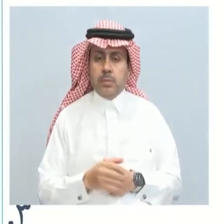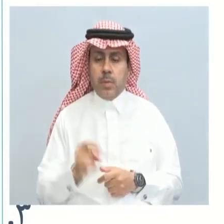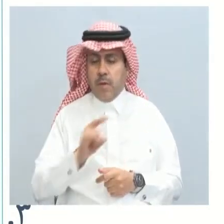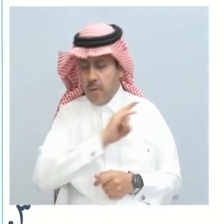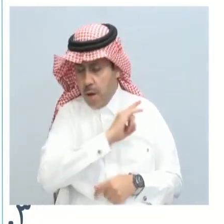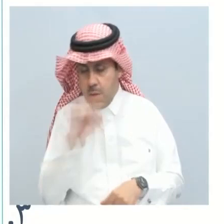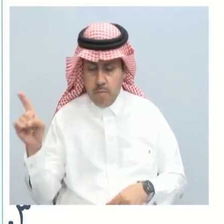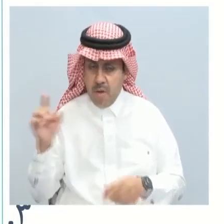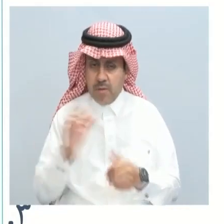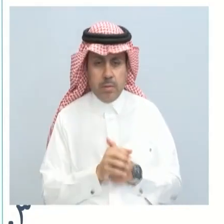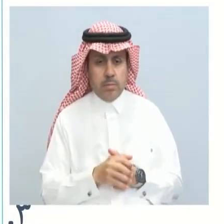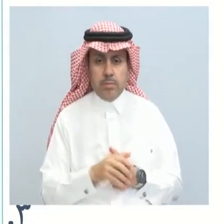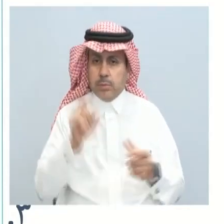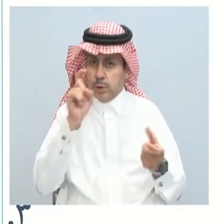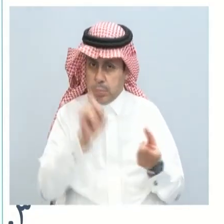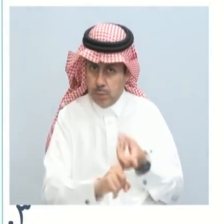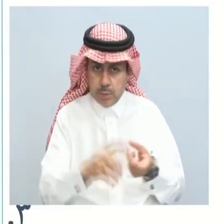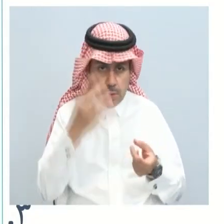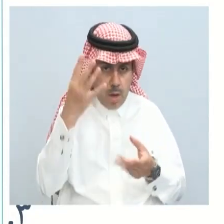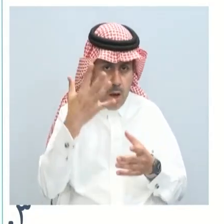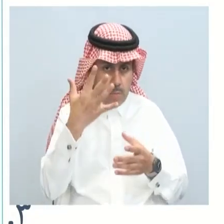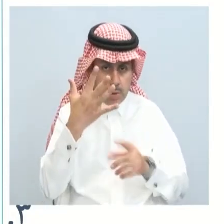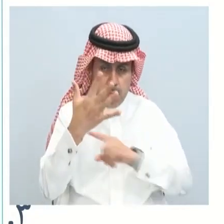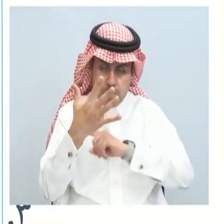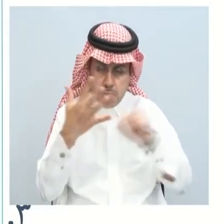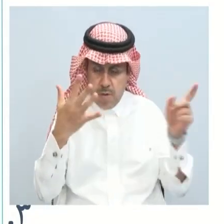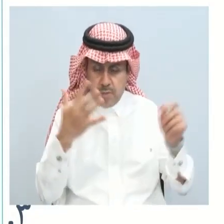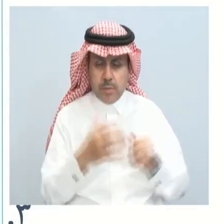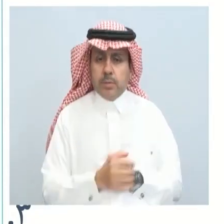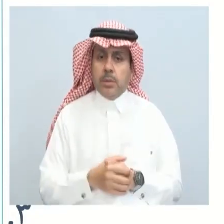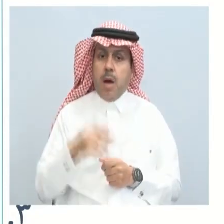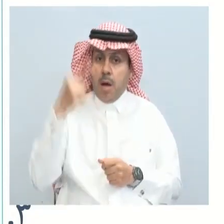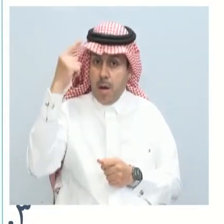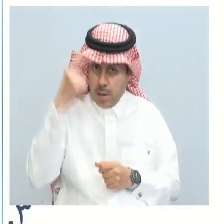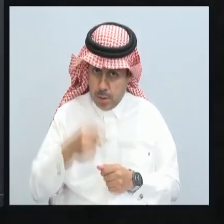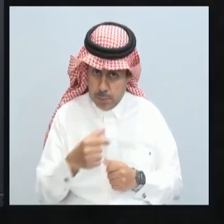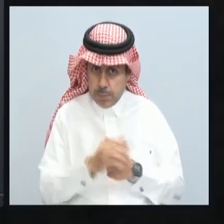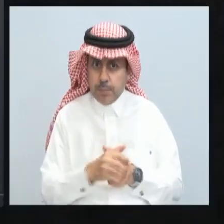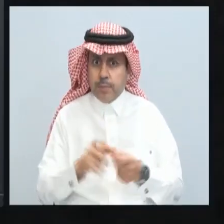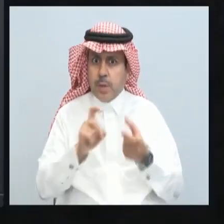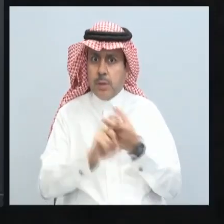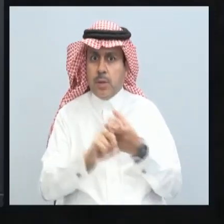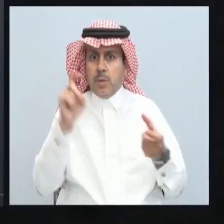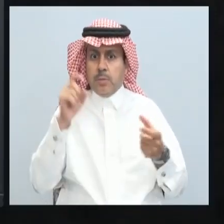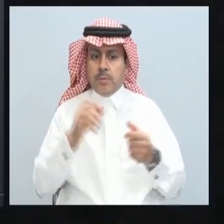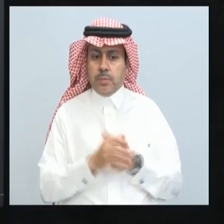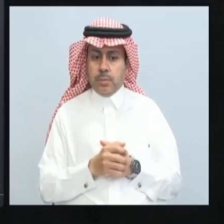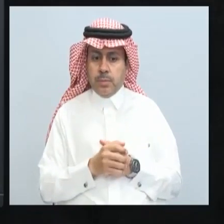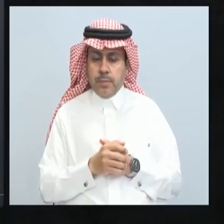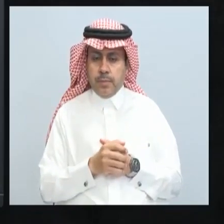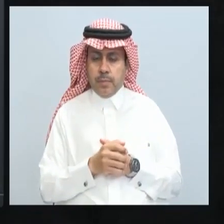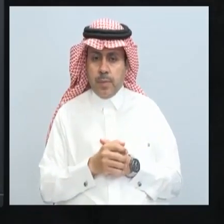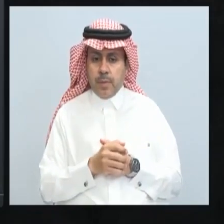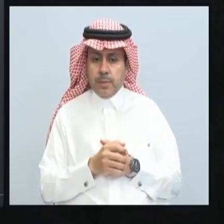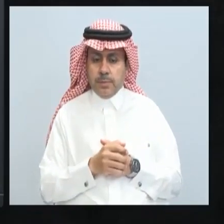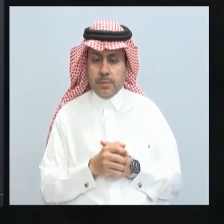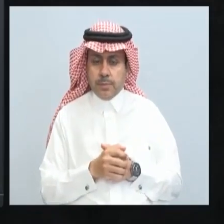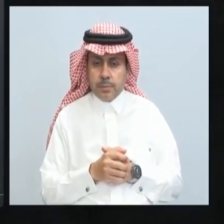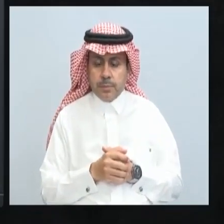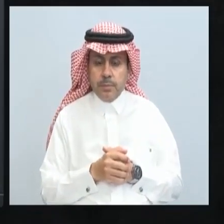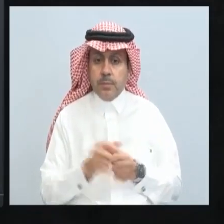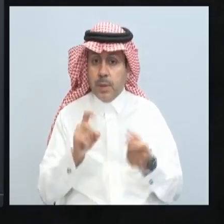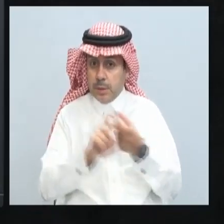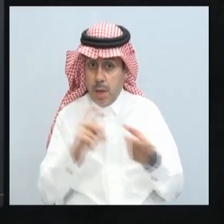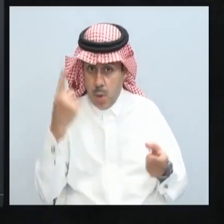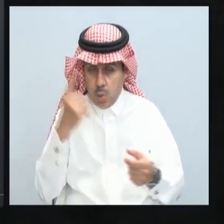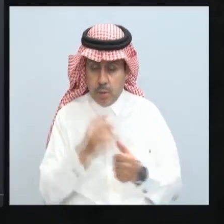يجوز له ان يتزوج امراه خامسه حتى يطلق احدى نسائه الاربع وتنتهي هي